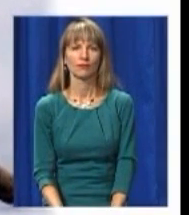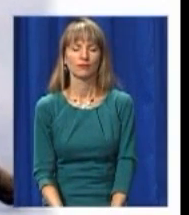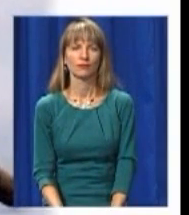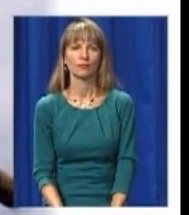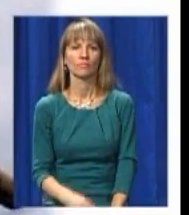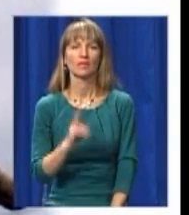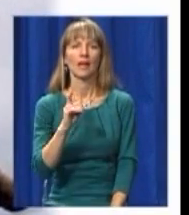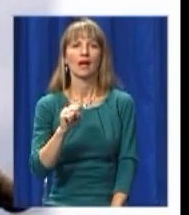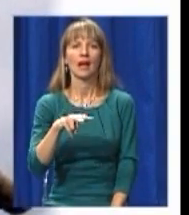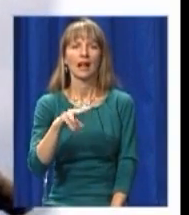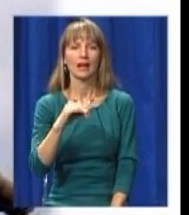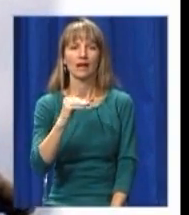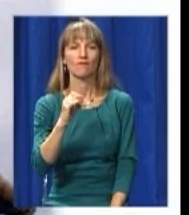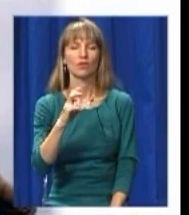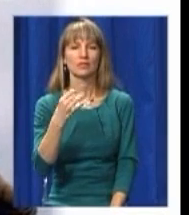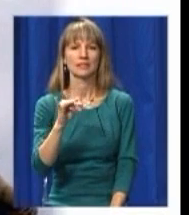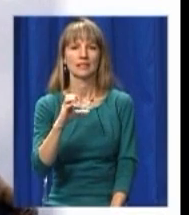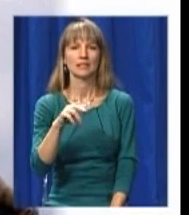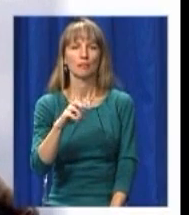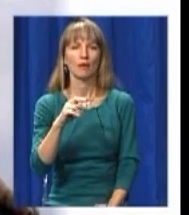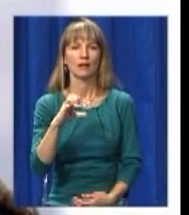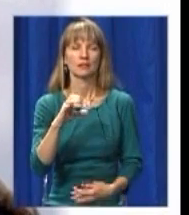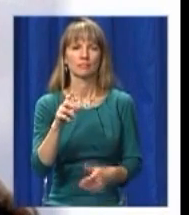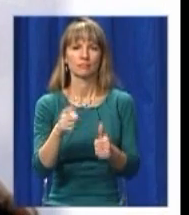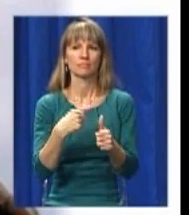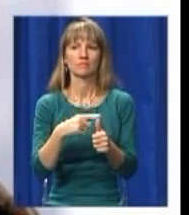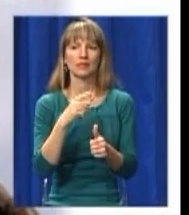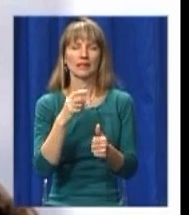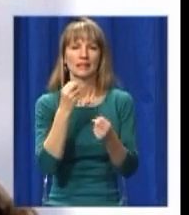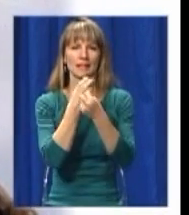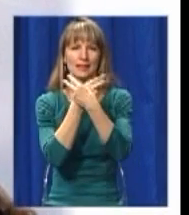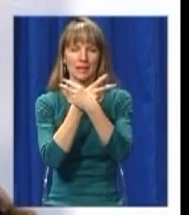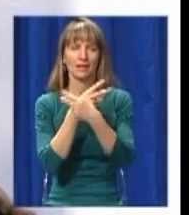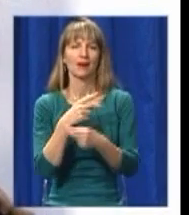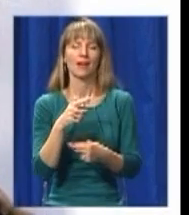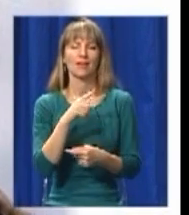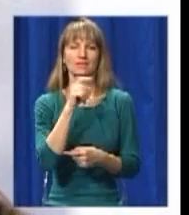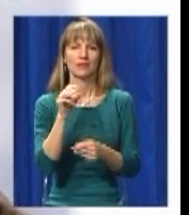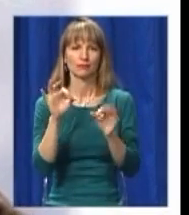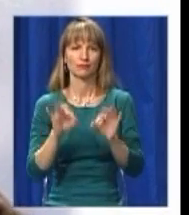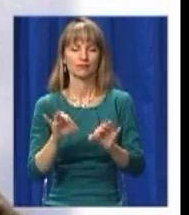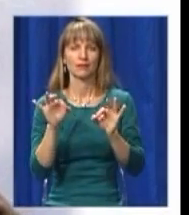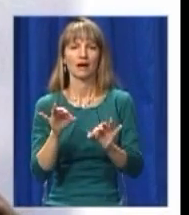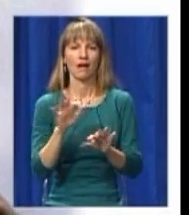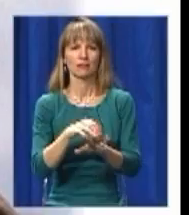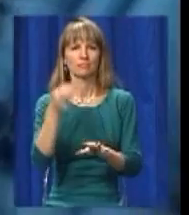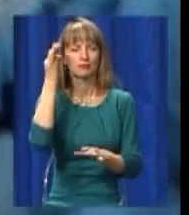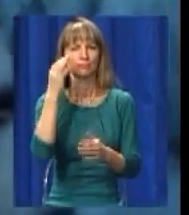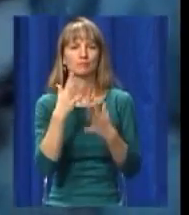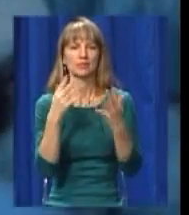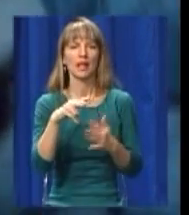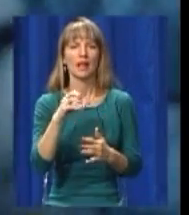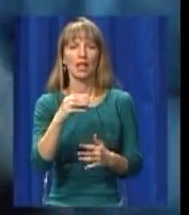Хоча каліфорнійських спенглетів і називають маленькими тиграми, але по забарвленню і будовою тіла ці кішки найбільше нагадують